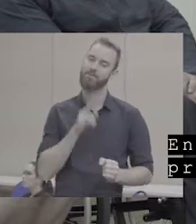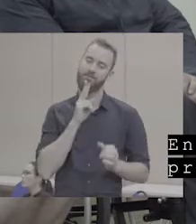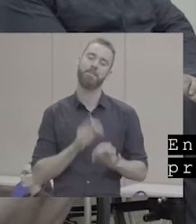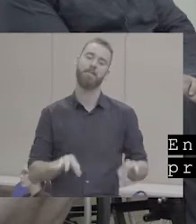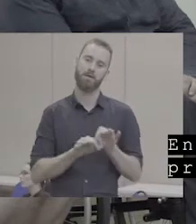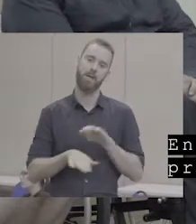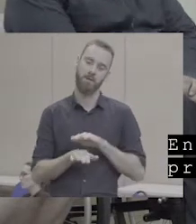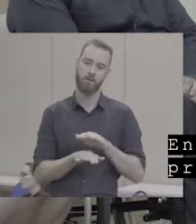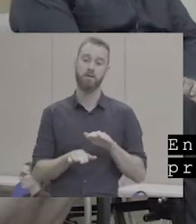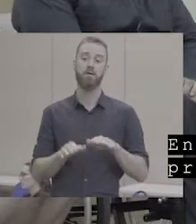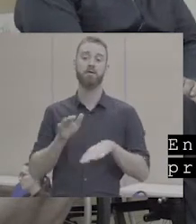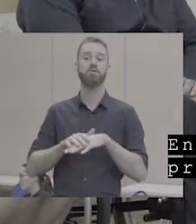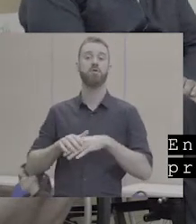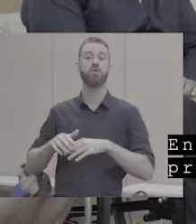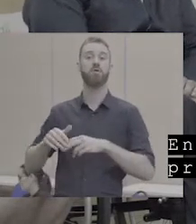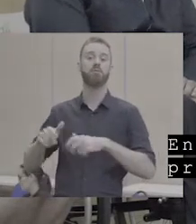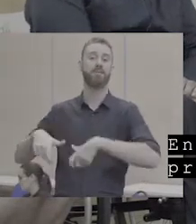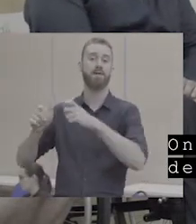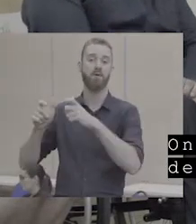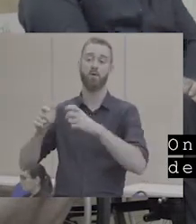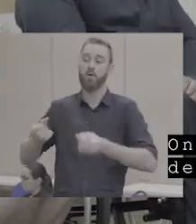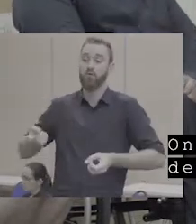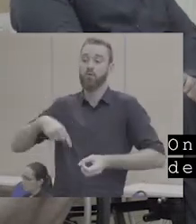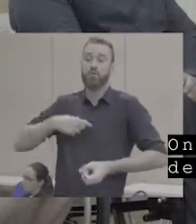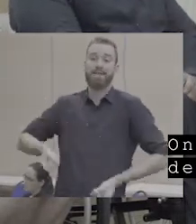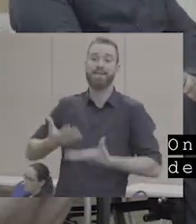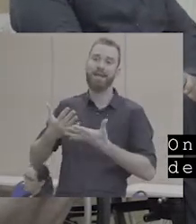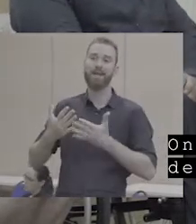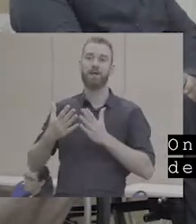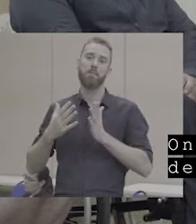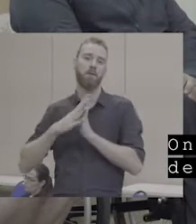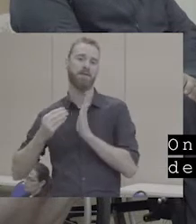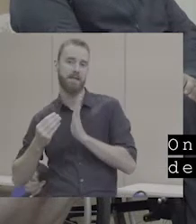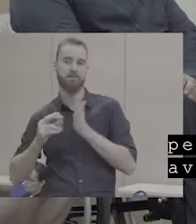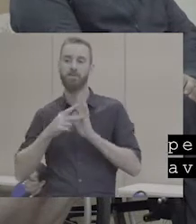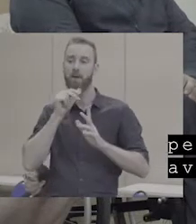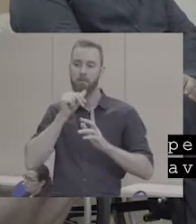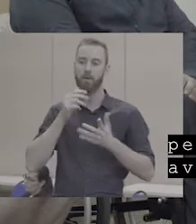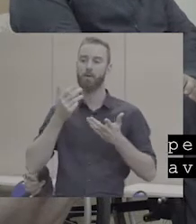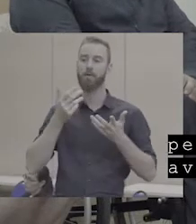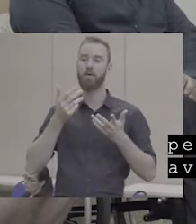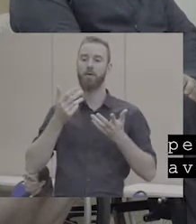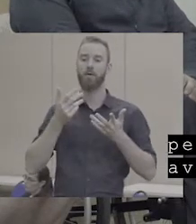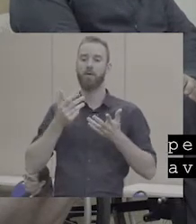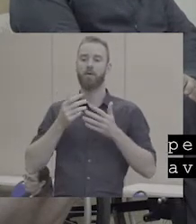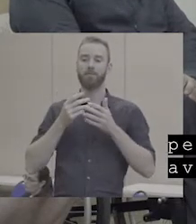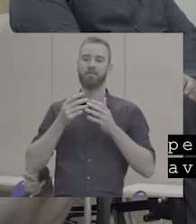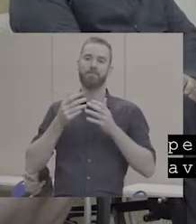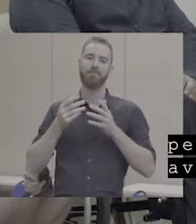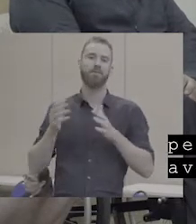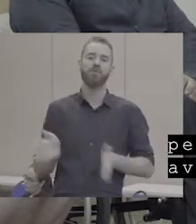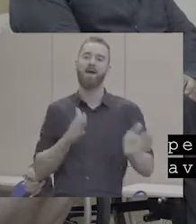En habitation, on construit des prototypes. On n'est pas dans une chaîne de montage où on peut parfaire un produit